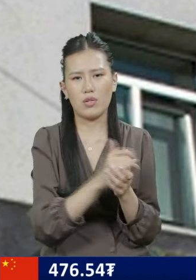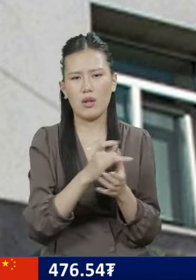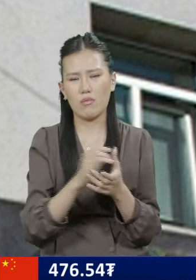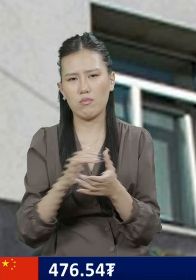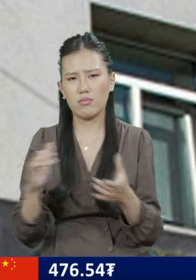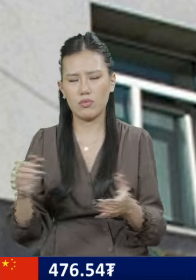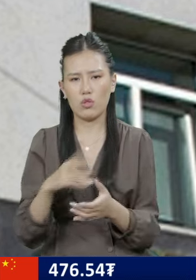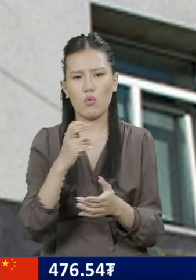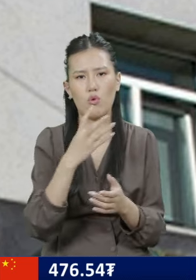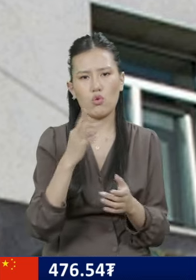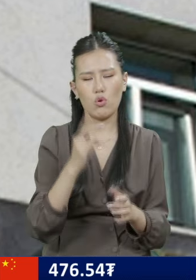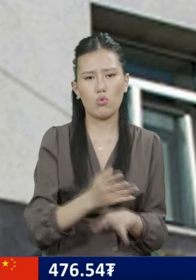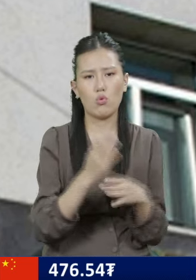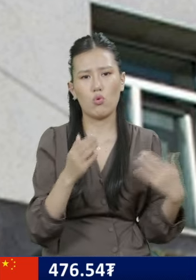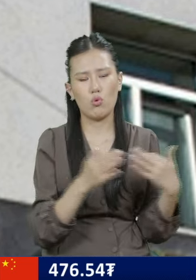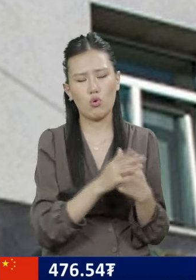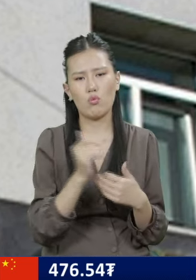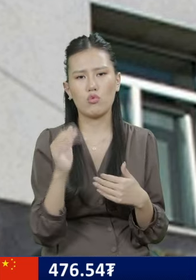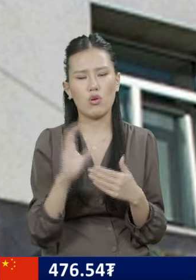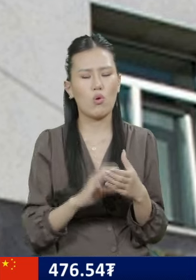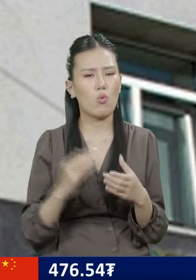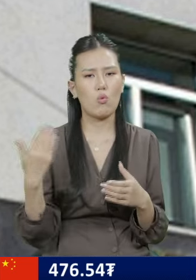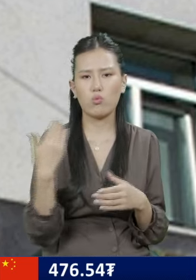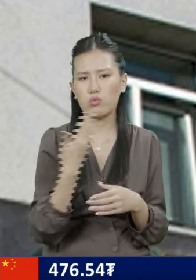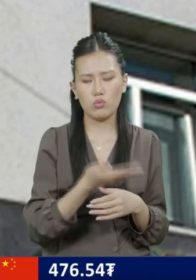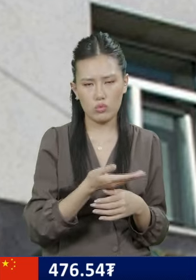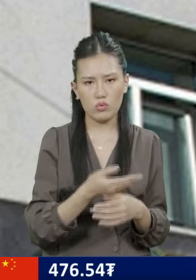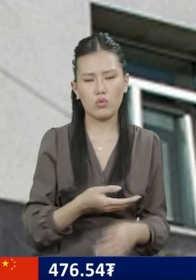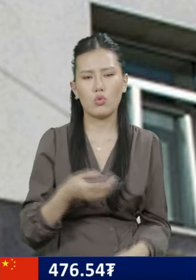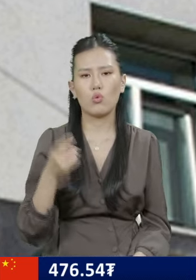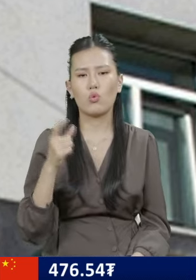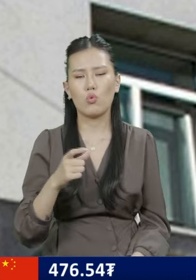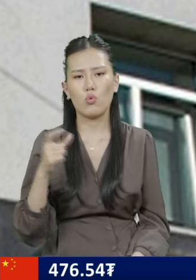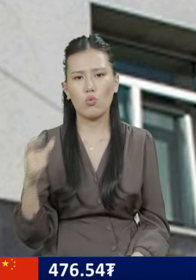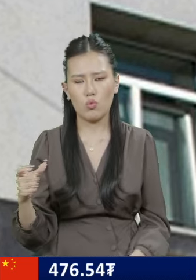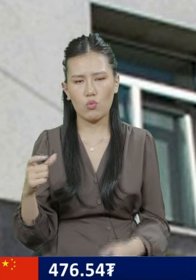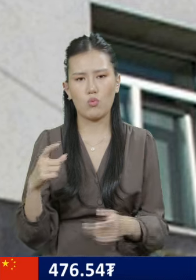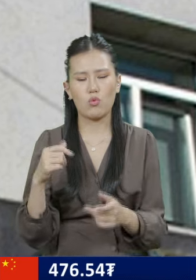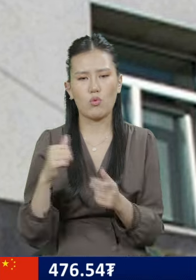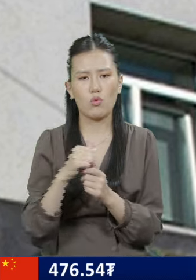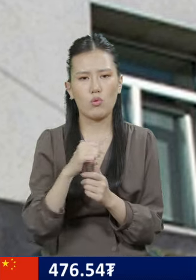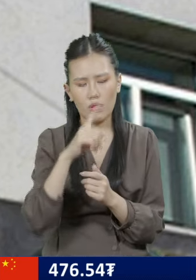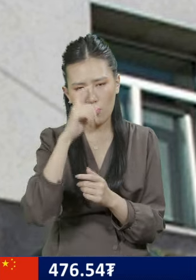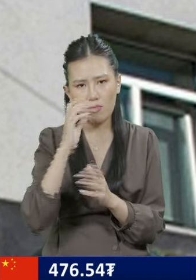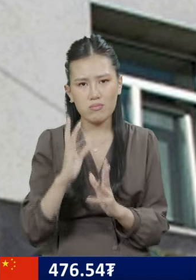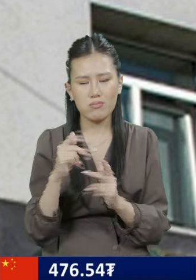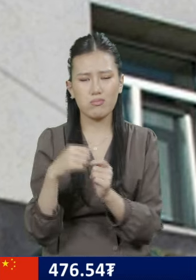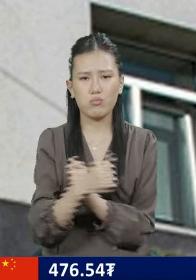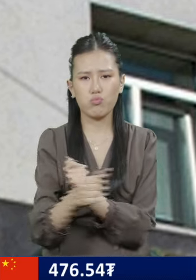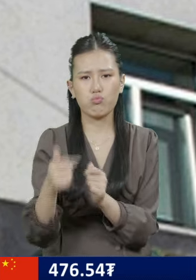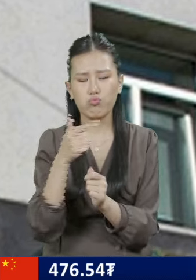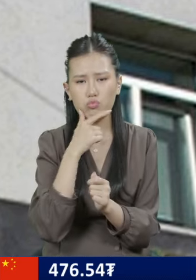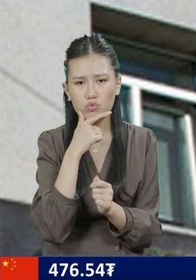ондуустал санхүүжилтийг нь зогсоосон байна. Ингээд ч зогсохгүй хүн ардаач эмчилж, эмгэлгүүдэд ч санхүүжүүлэх төсөв хөрөнгөгүй болсон эрүүл мэндийн даатгалын